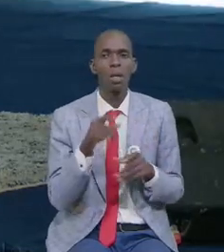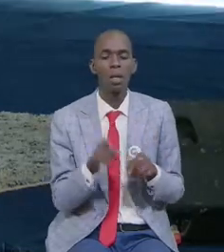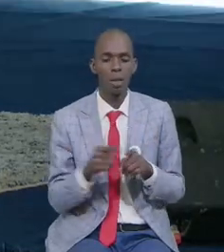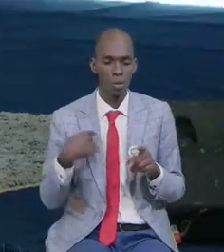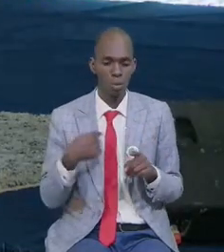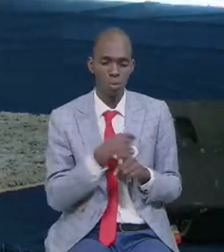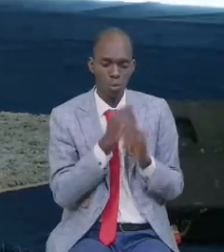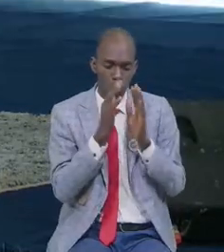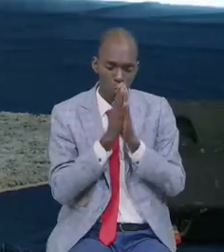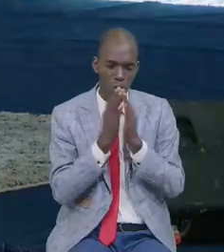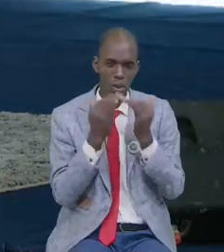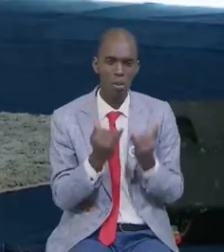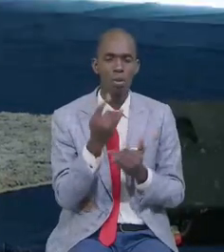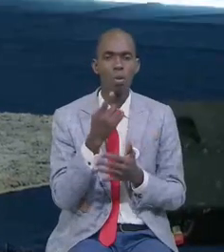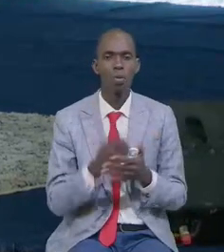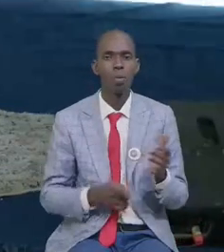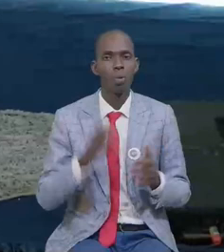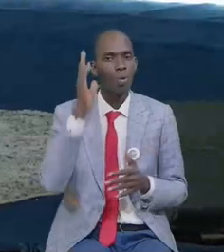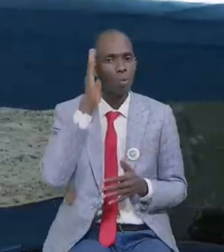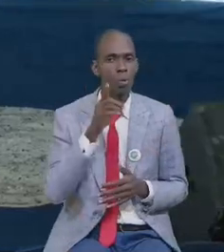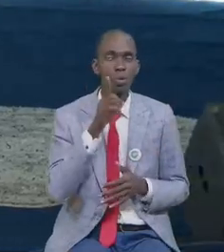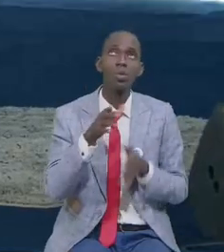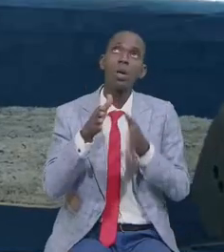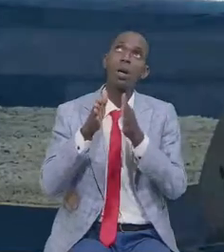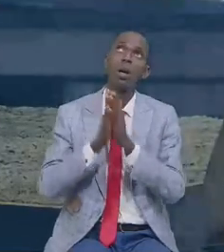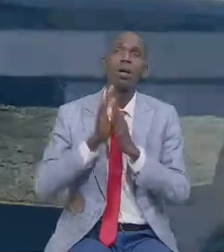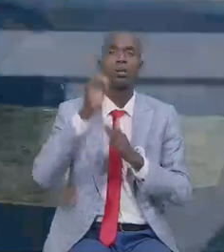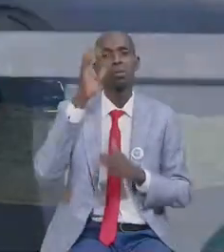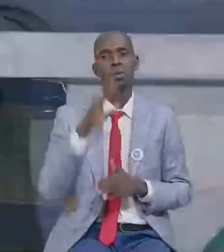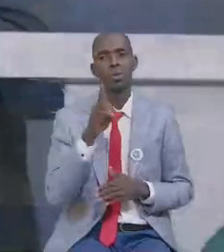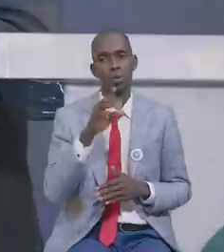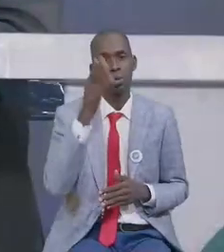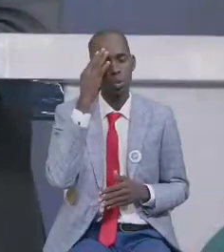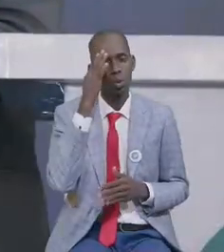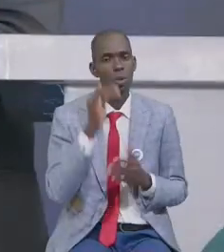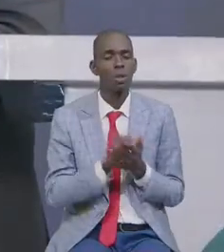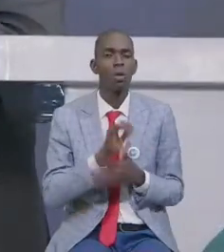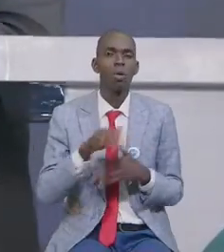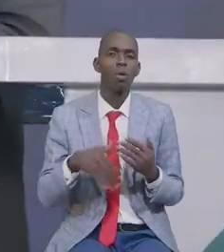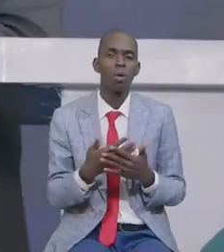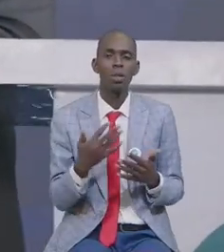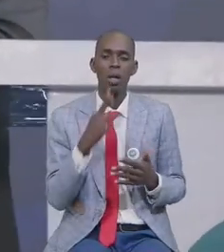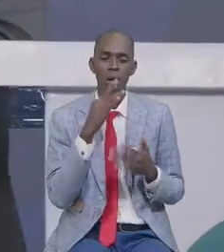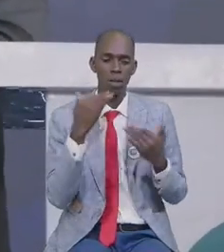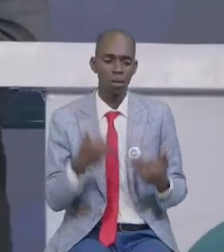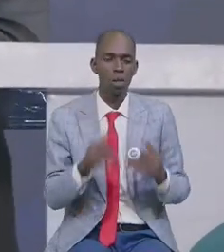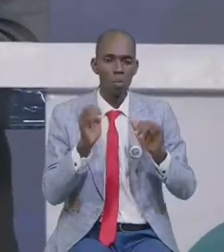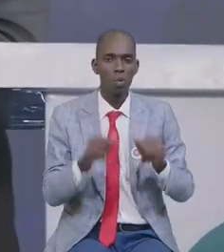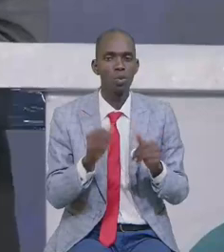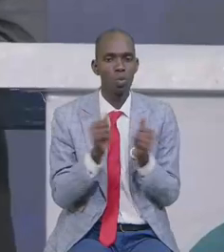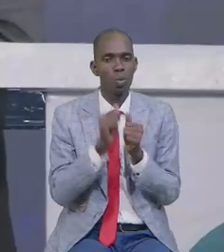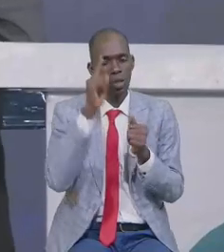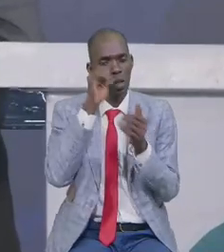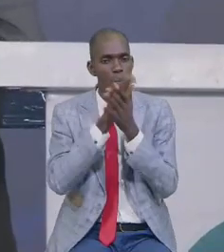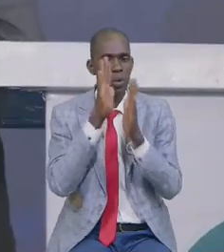maintenant, que vas-tu demander à Dieu? Tu sais que tout est maintenant possible aux croyants.